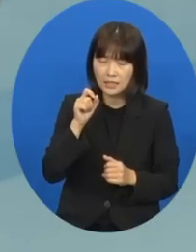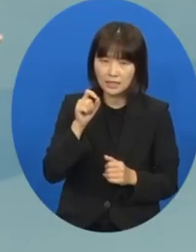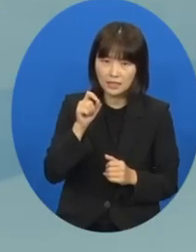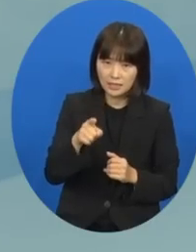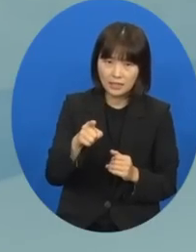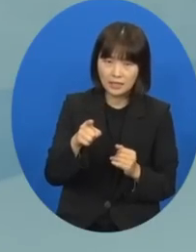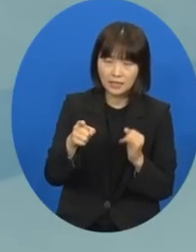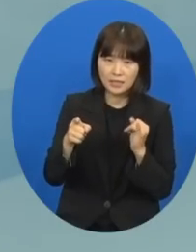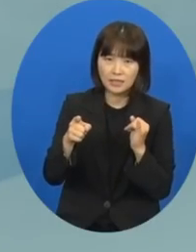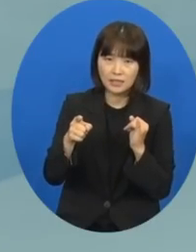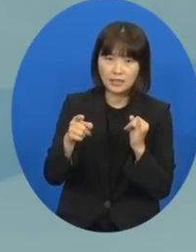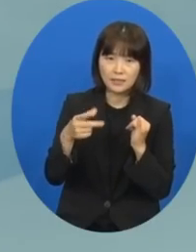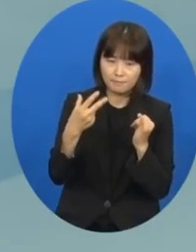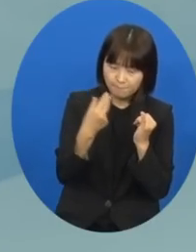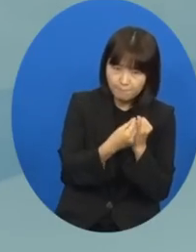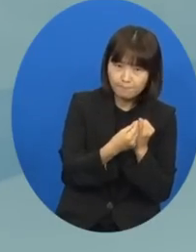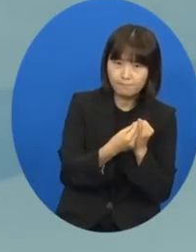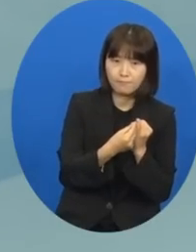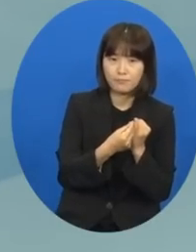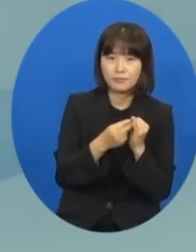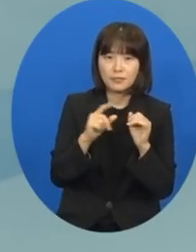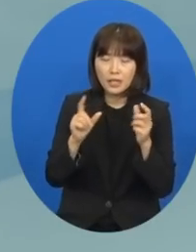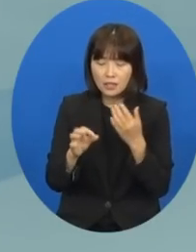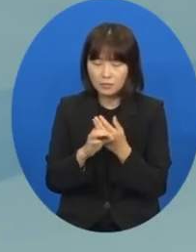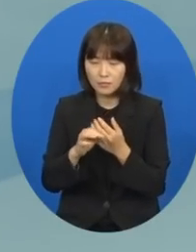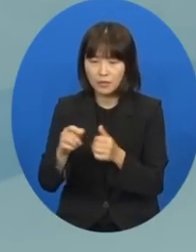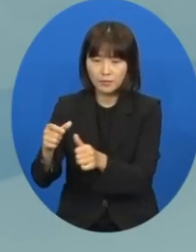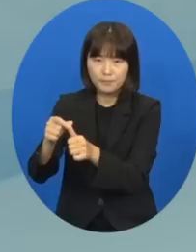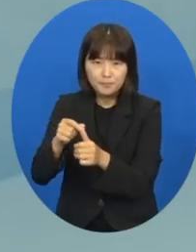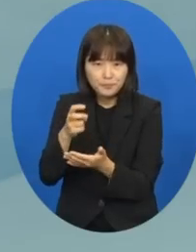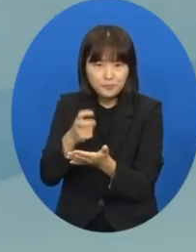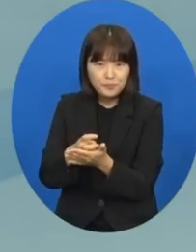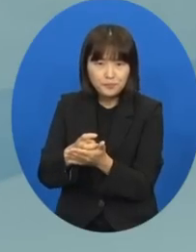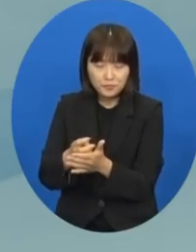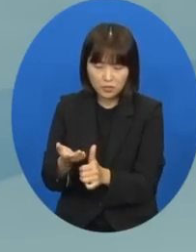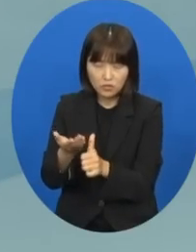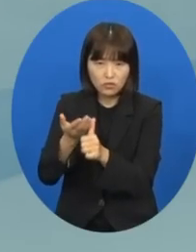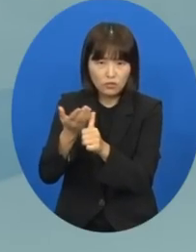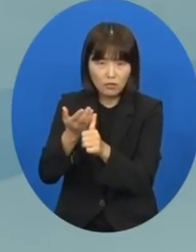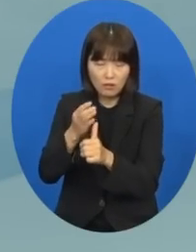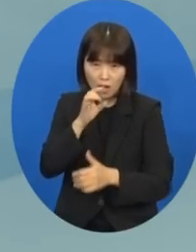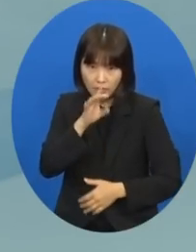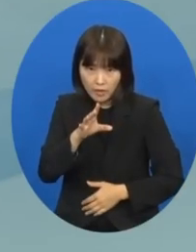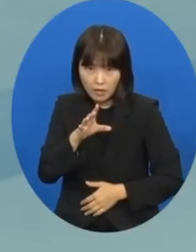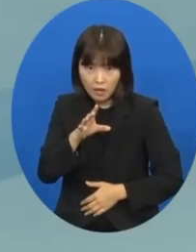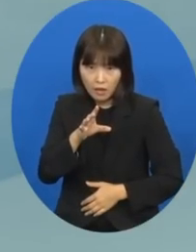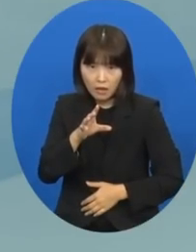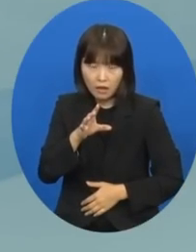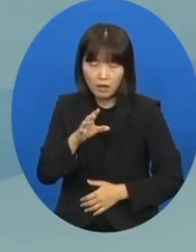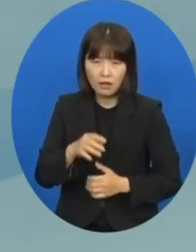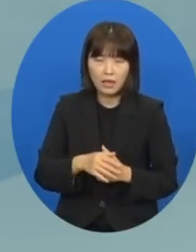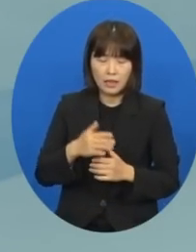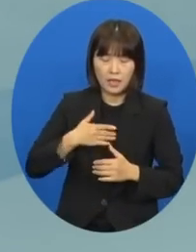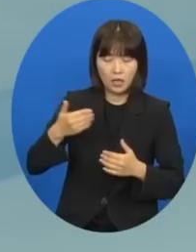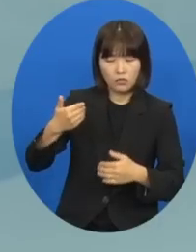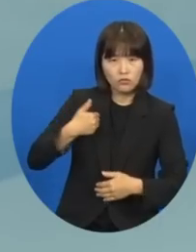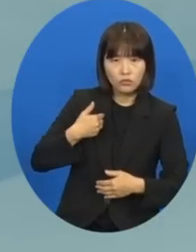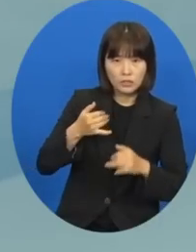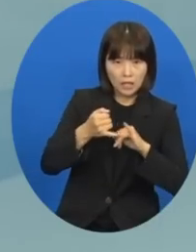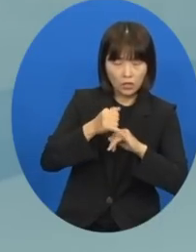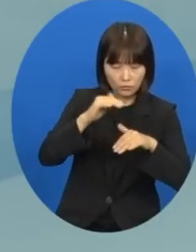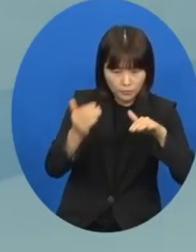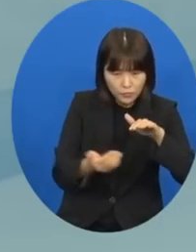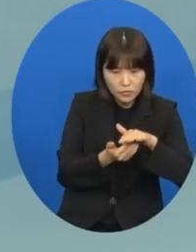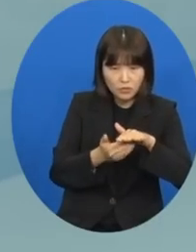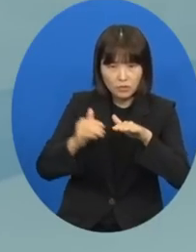혹은 입양을 하는 것은 안 되는 것이냐, 나에게 주신 약속이 성취되느냐 마느냐, 여러분 이것을